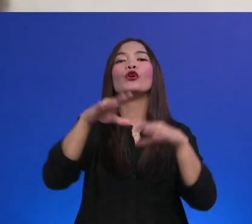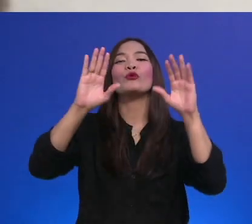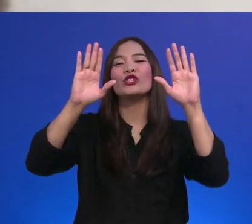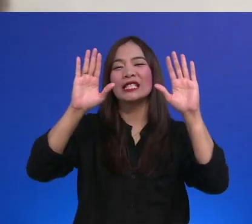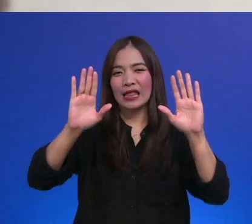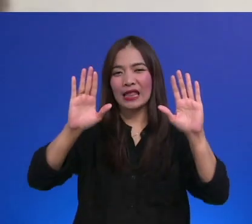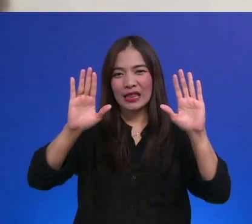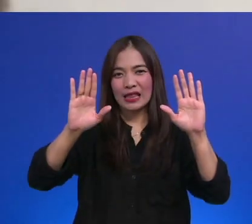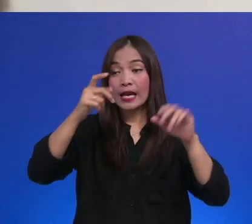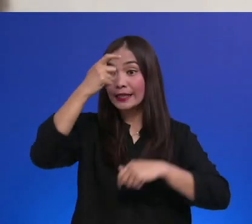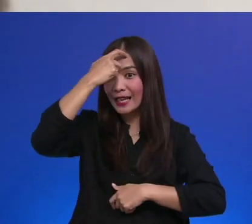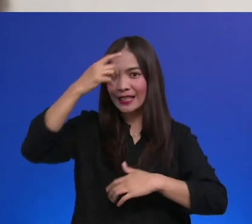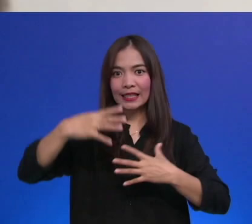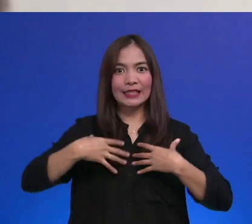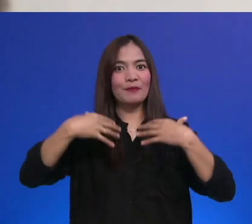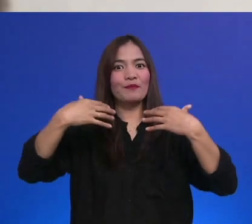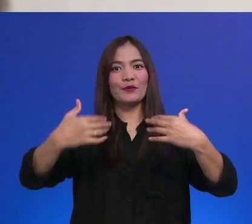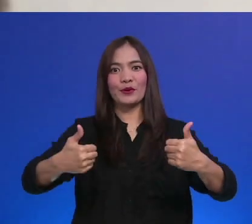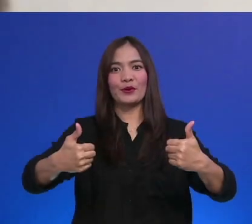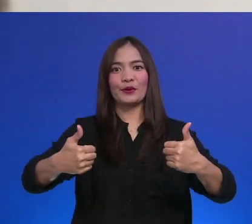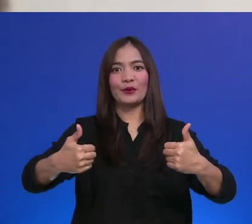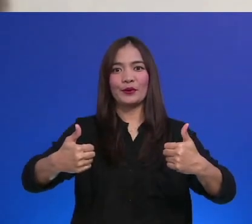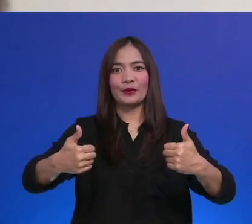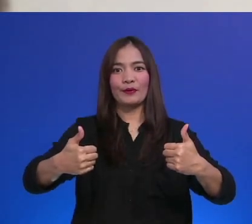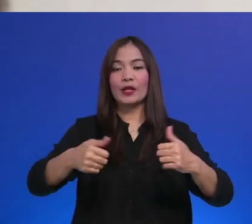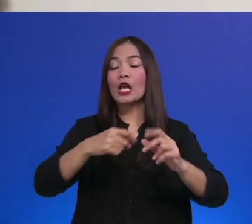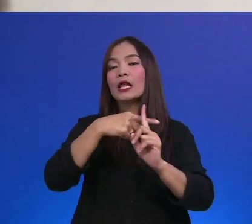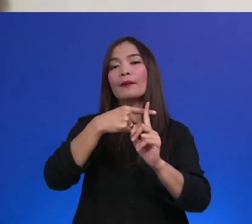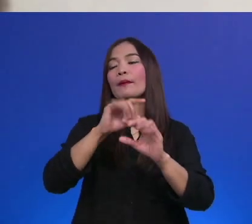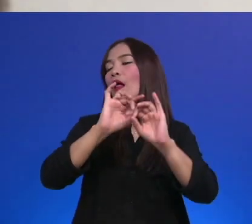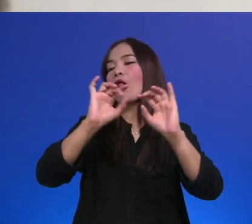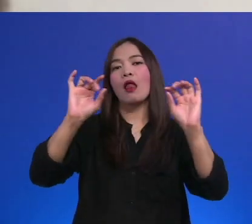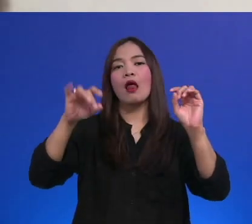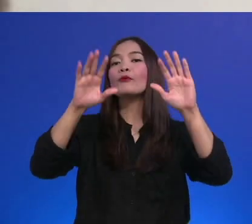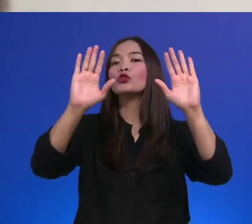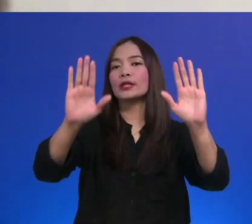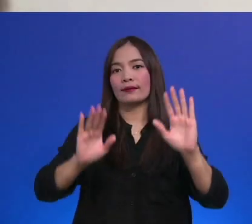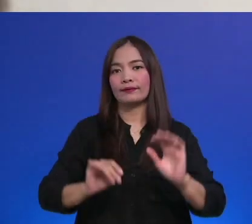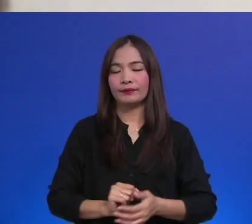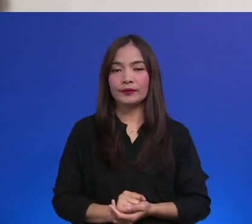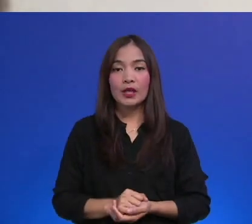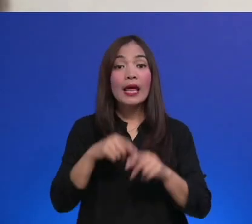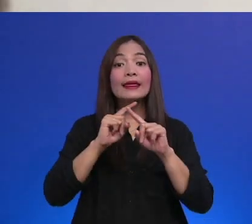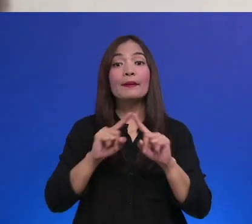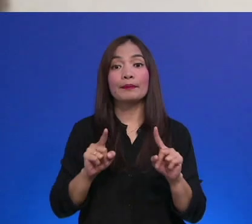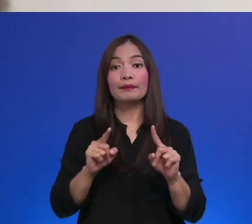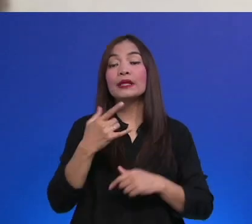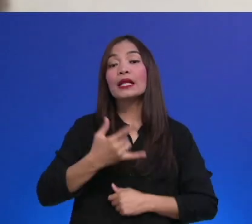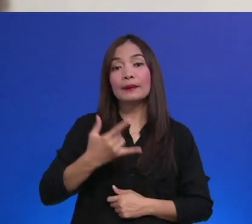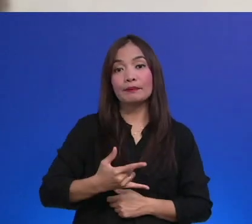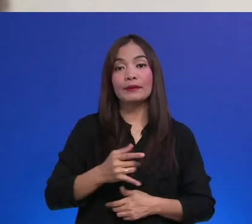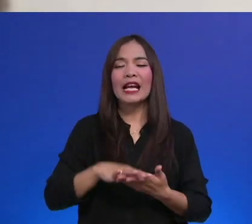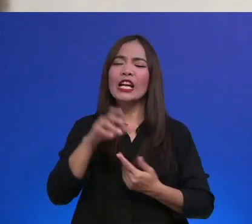sakit sembuh dan Mukjizat lain tetap dan orang